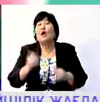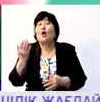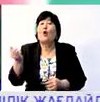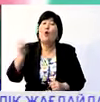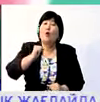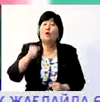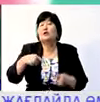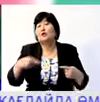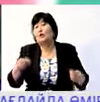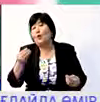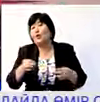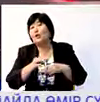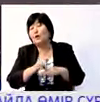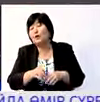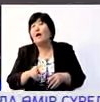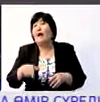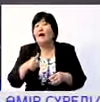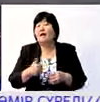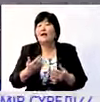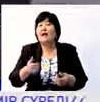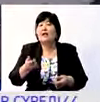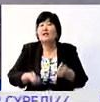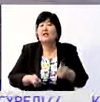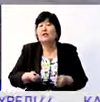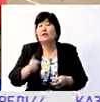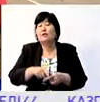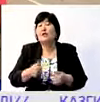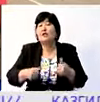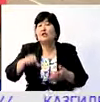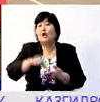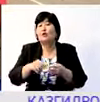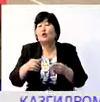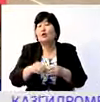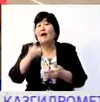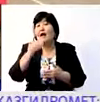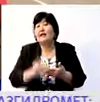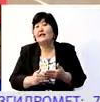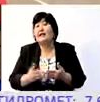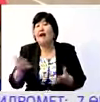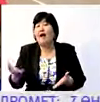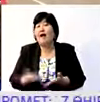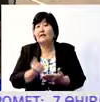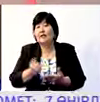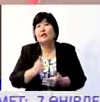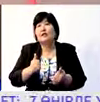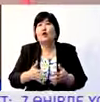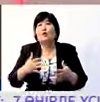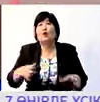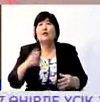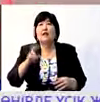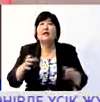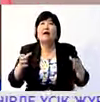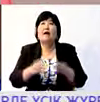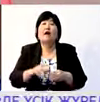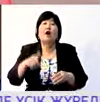күресінде 4 ойын түрінен өткізілді. Алдын ала жеребе бойынша жарысқа қатысушы ұжымдардың реттілігі анықталды. Сайысқа үлкен дайындықпен келген